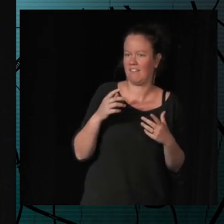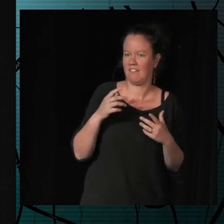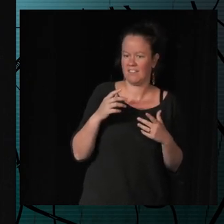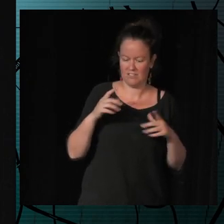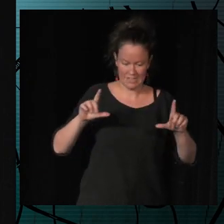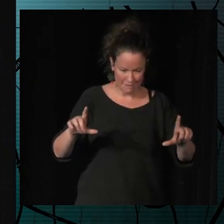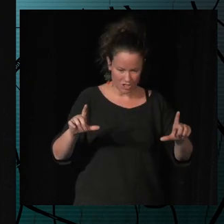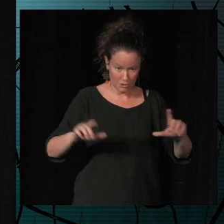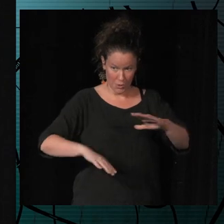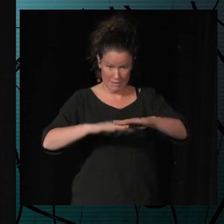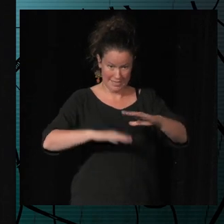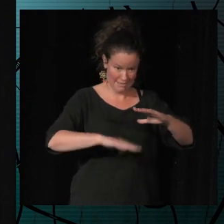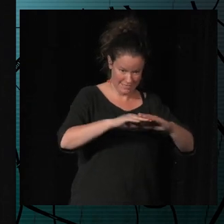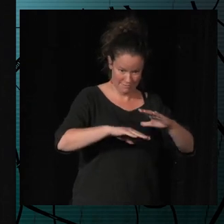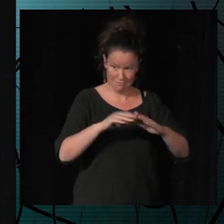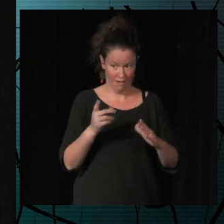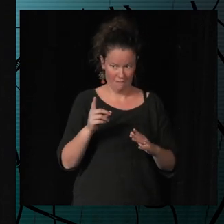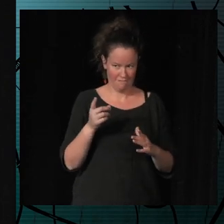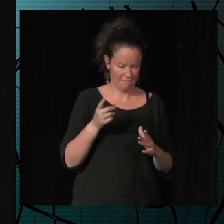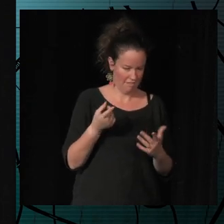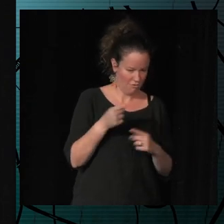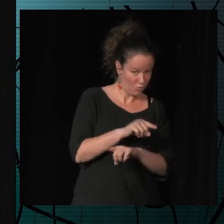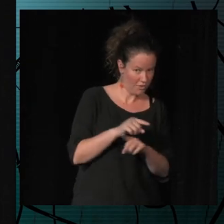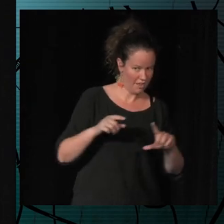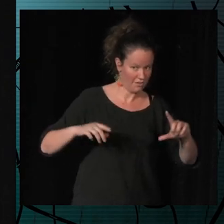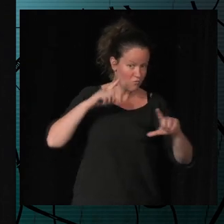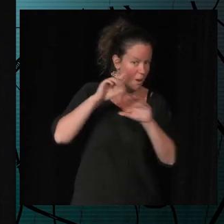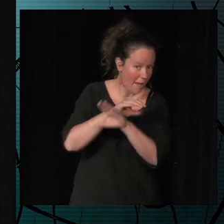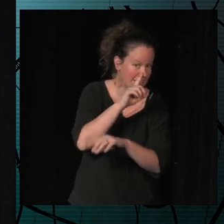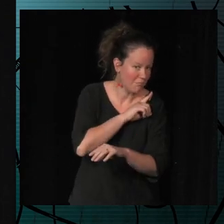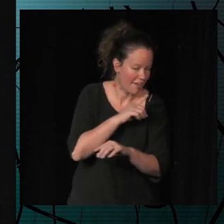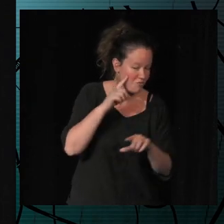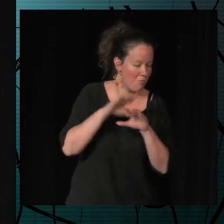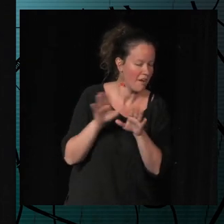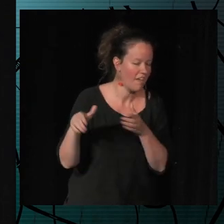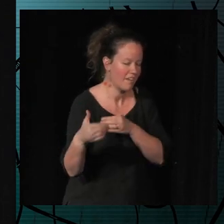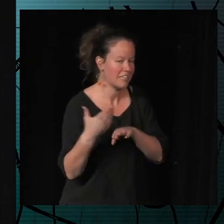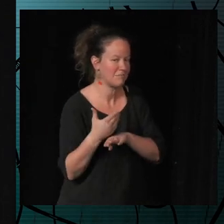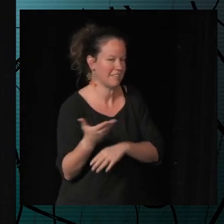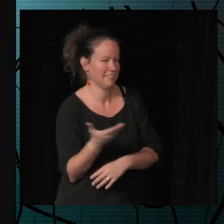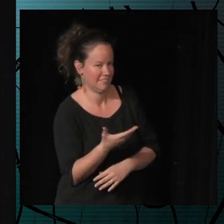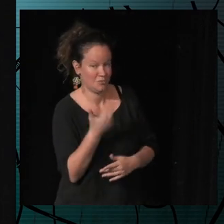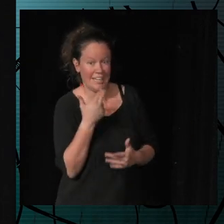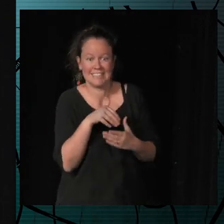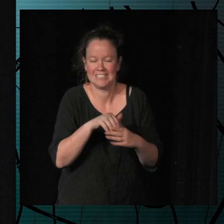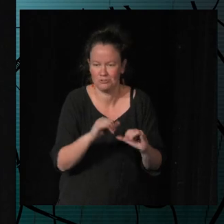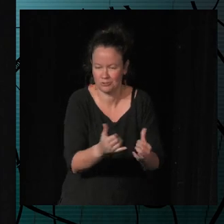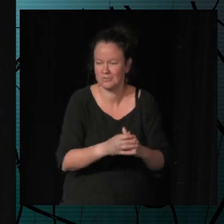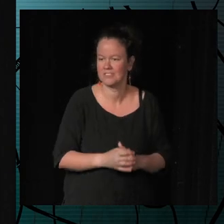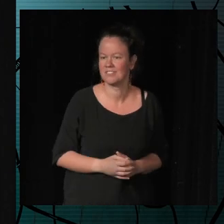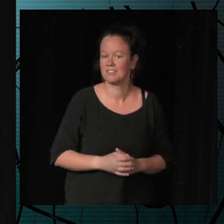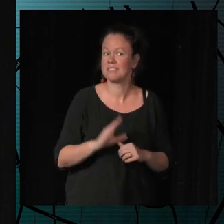d'affichage pour les mettre à contribution en terme d'ambiance mais c'est c'est intéressant ça montre aussi que l'horreur la peur elle est aussi